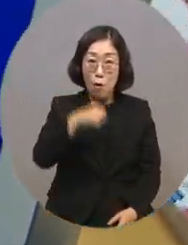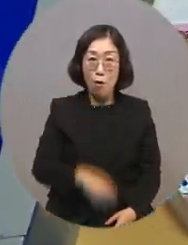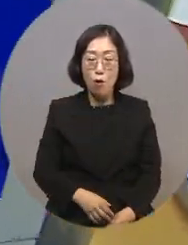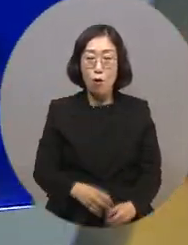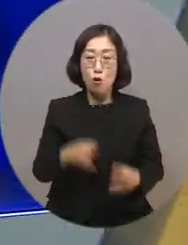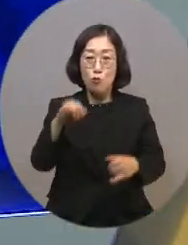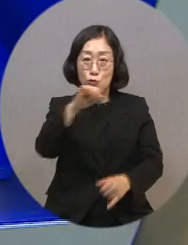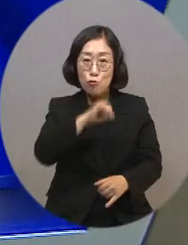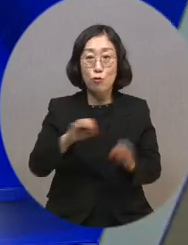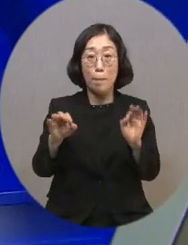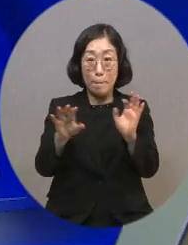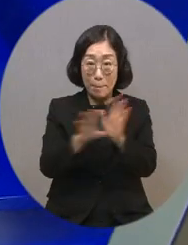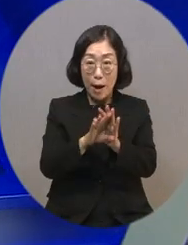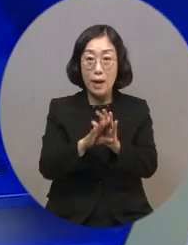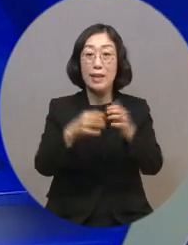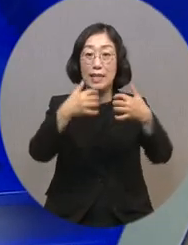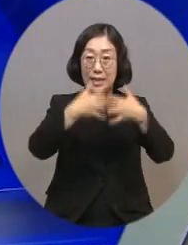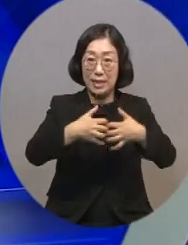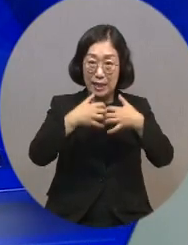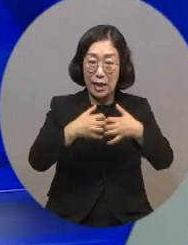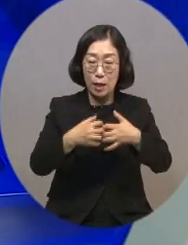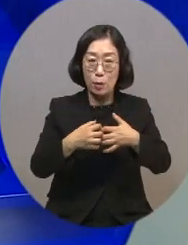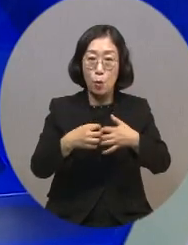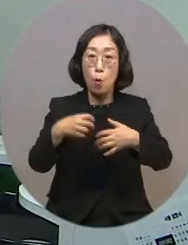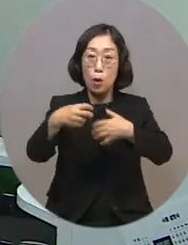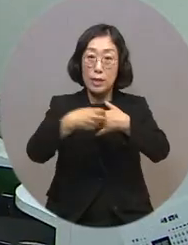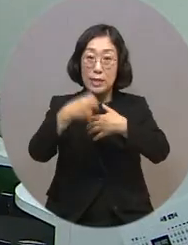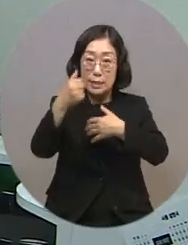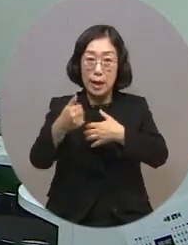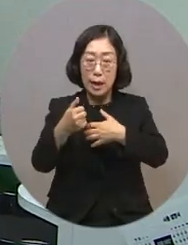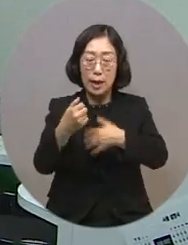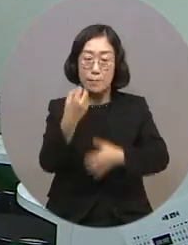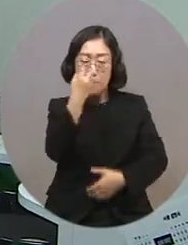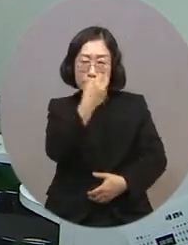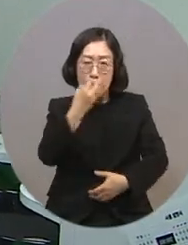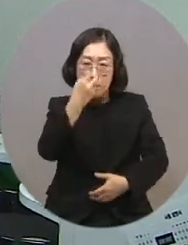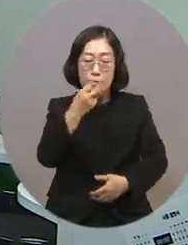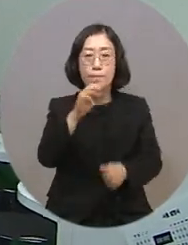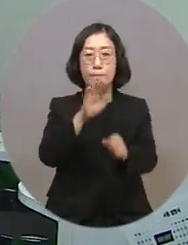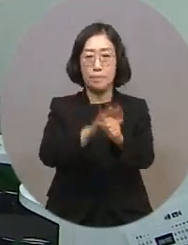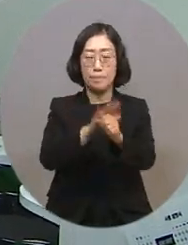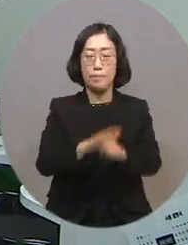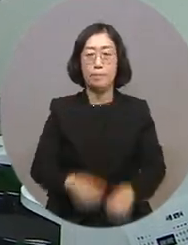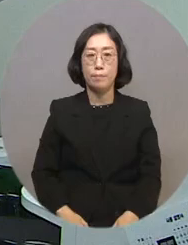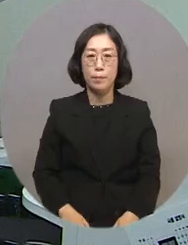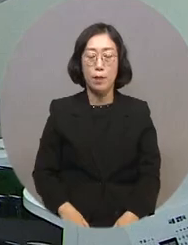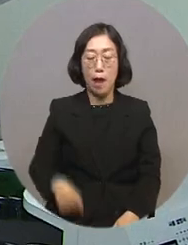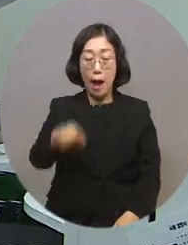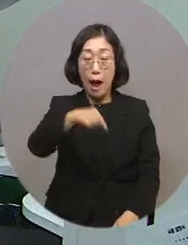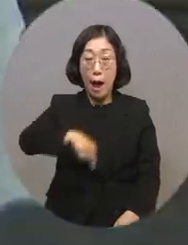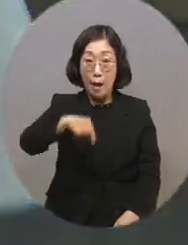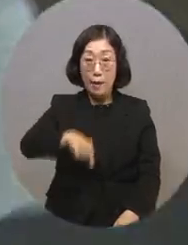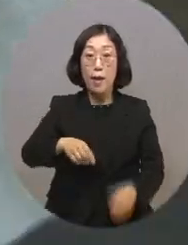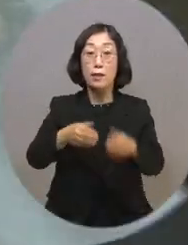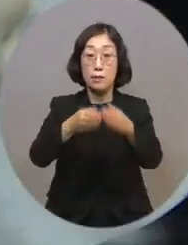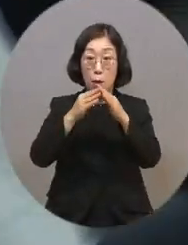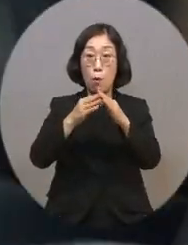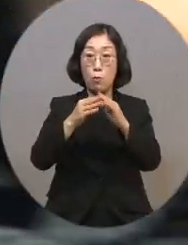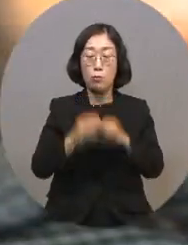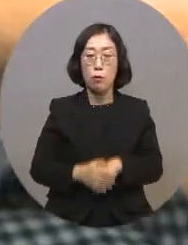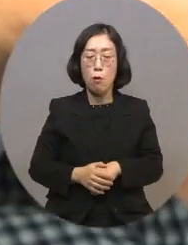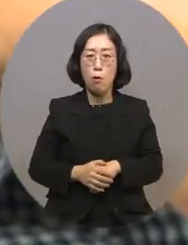세정기와 치과 전문의의 관리가 이루어집니다. 요양원에 구강보건소를 설치해 어르신들은